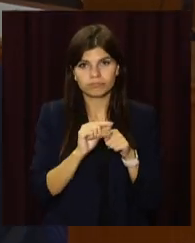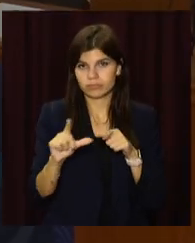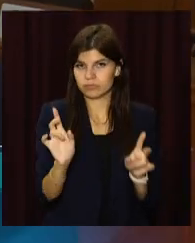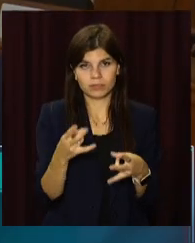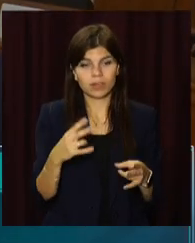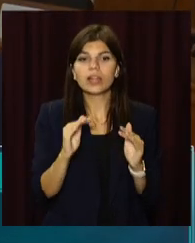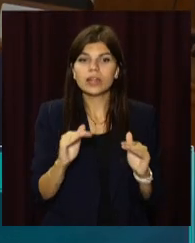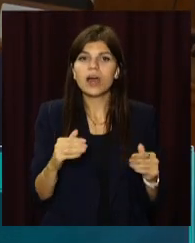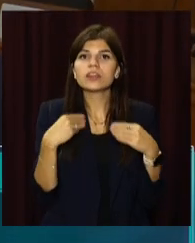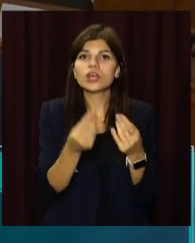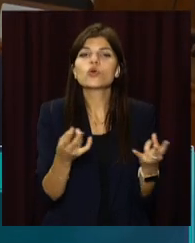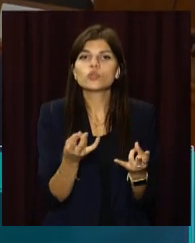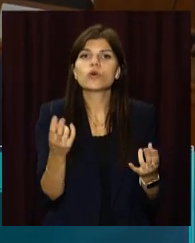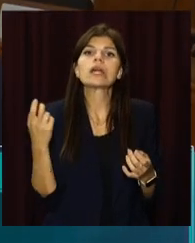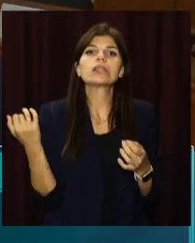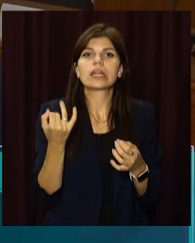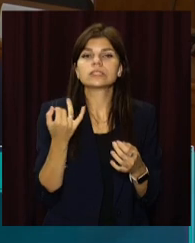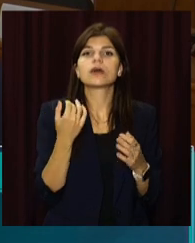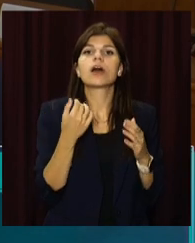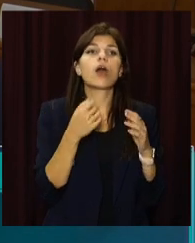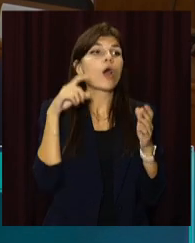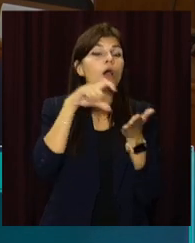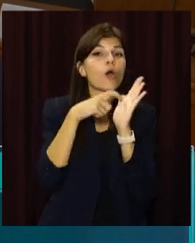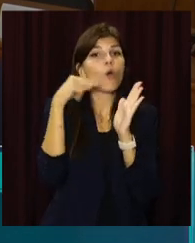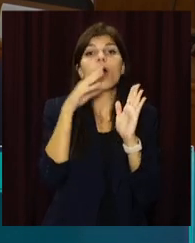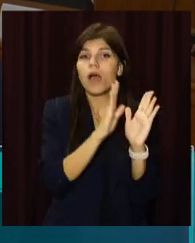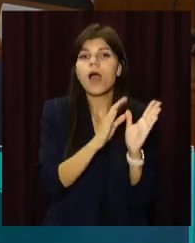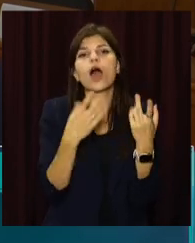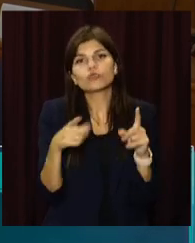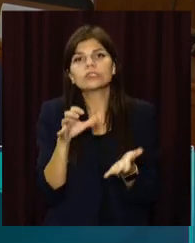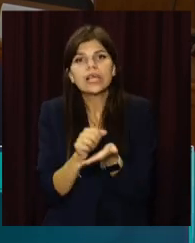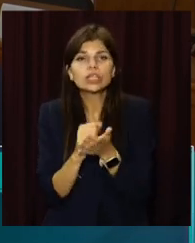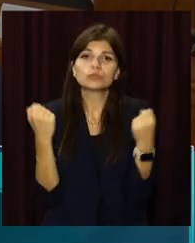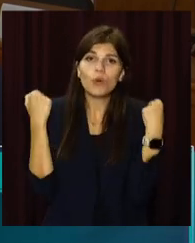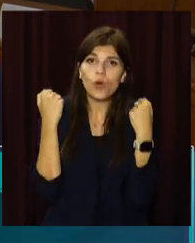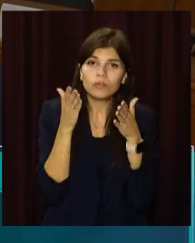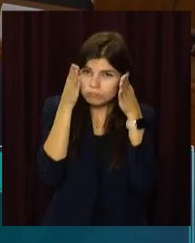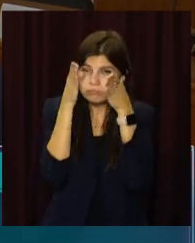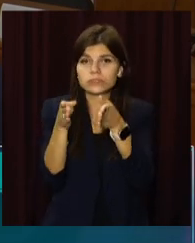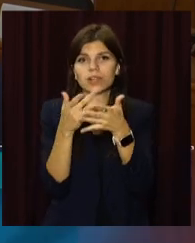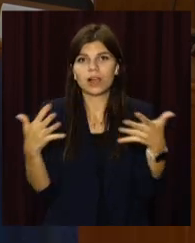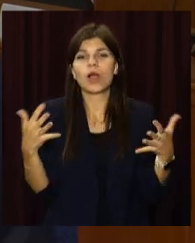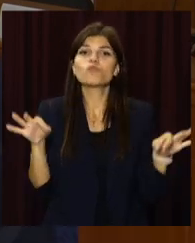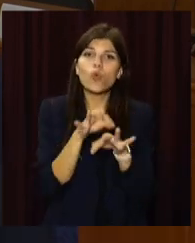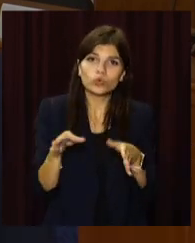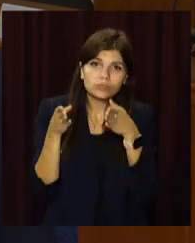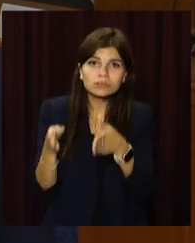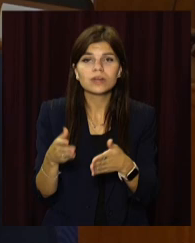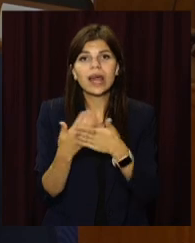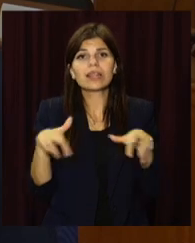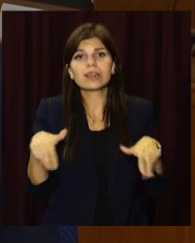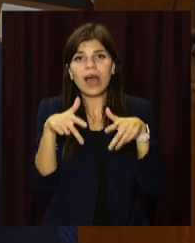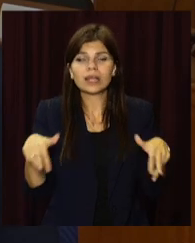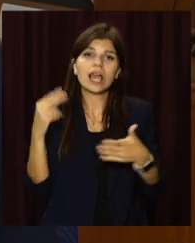якусь альтернативу. Це не класні уроки, не класні заняття. Це може бути як спорт, як музика, як танці, як